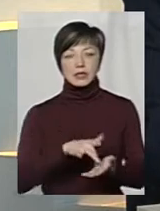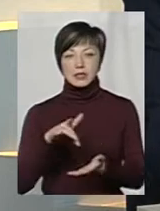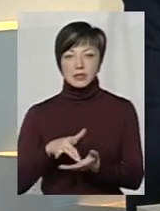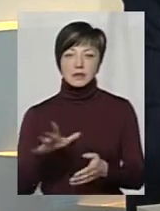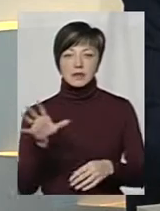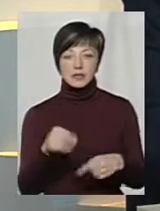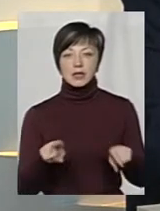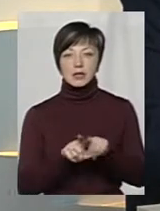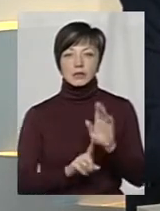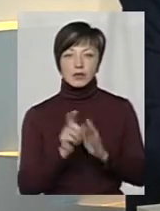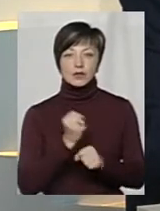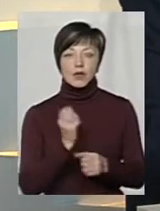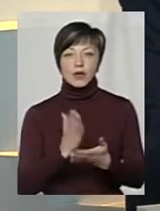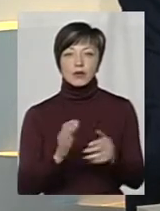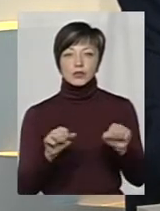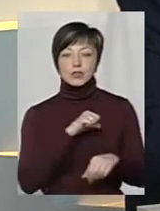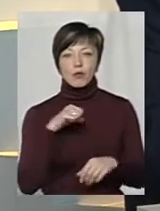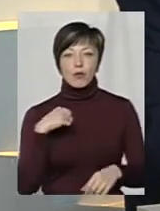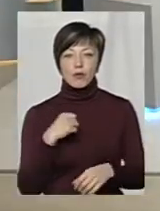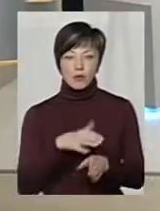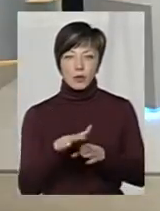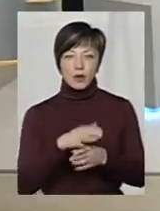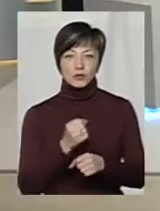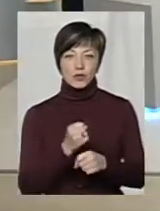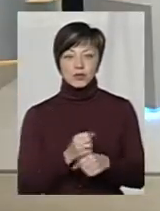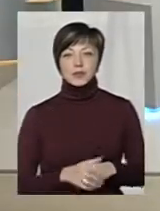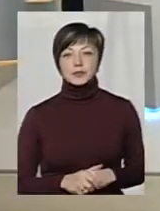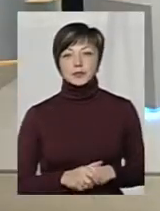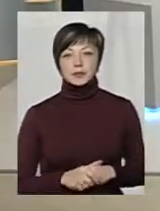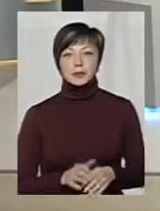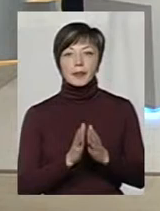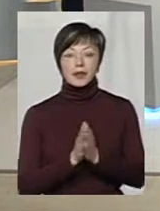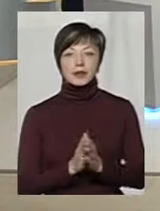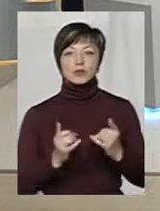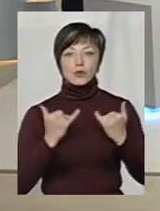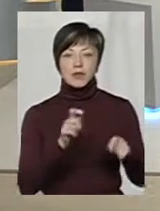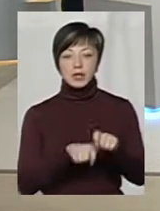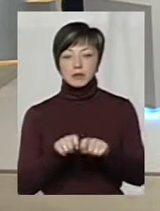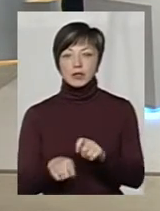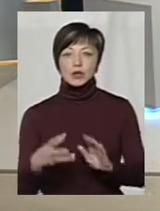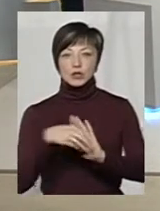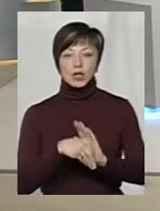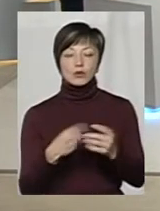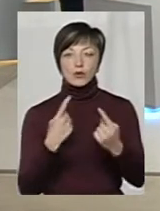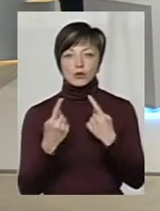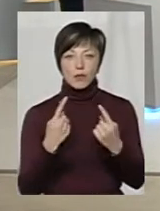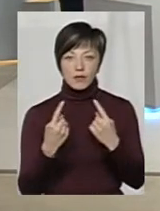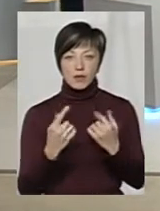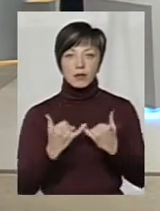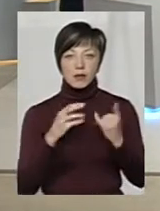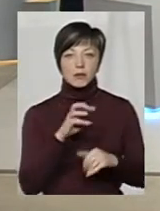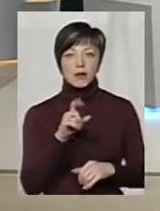слова все-таки запрацювала, є можливість самому працювати, скажімо так. Дякую вам. Прошу, шановні експерти, долучайтеся до розмови. Пане Михайле.